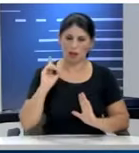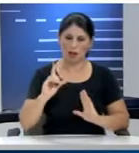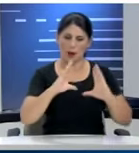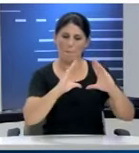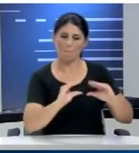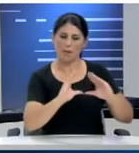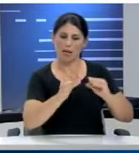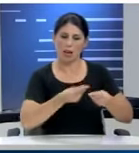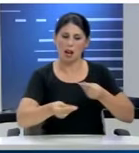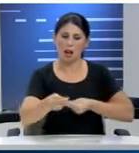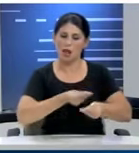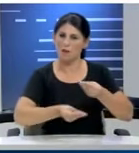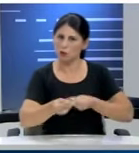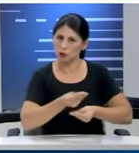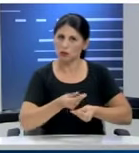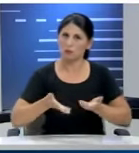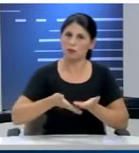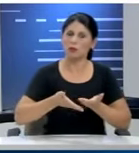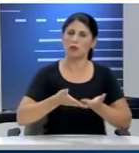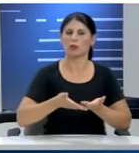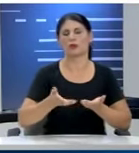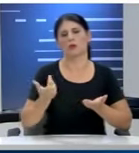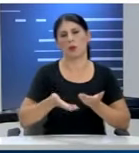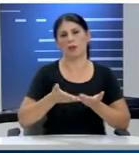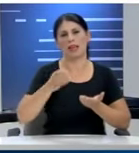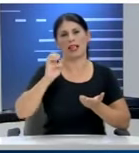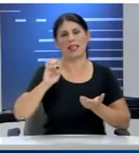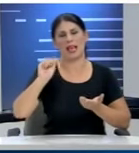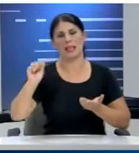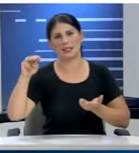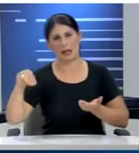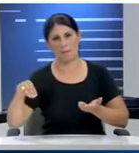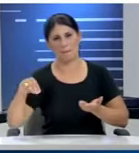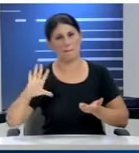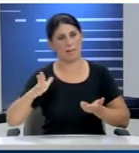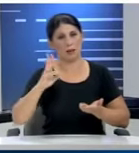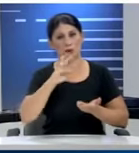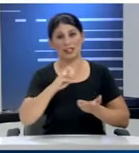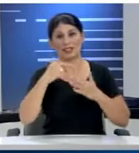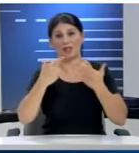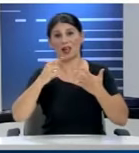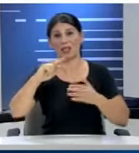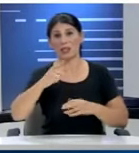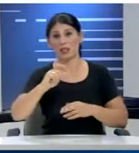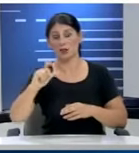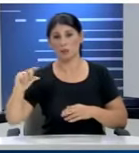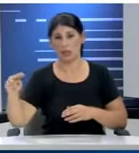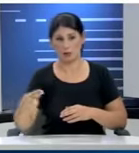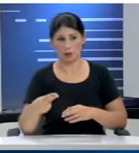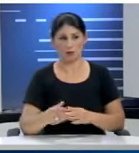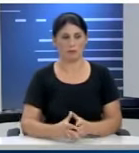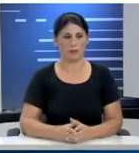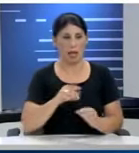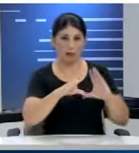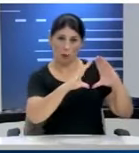μαξιλάρι ρευστότητας και με τη συνδρομή του ESM βεβαίως, ύψου σχεδόν 37 δισεκατομμυρίων ευρώ,